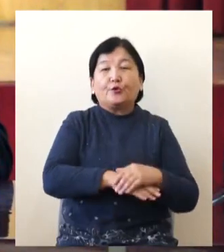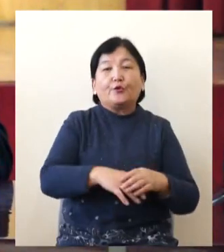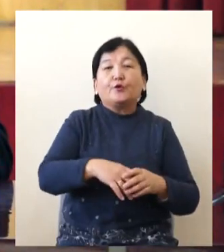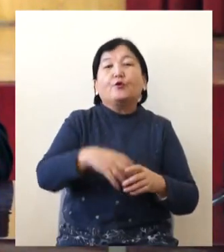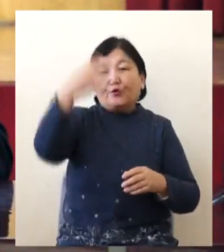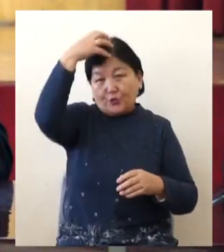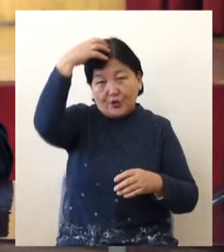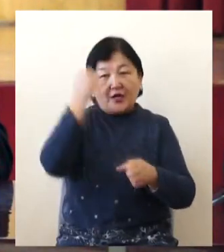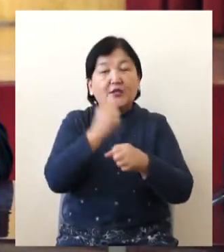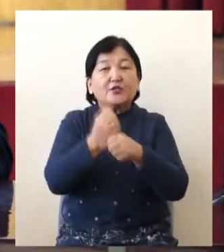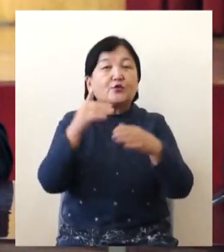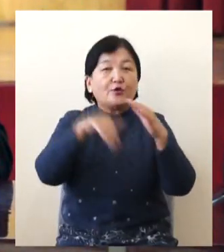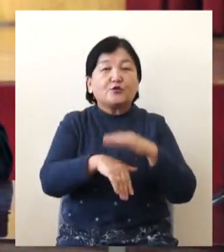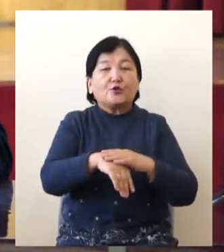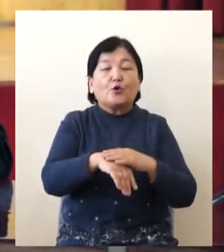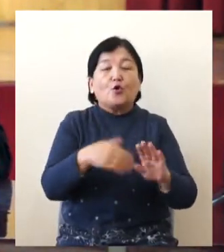үздэг.